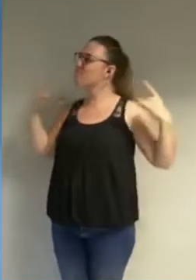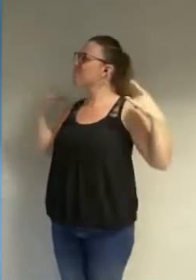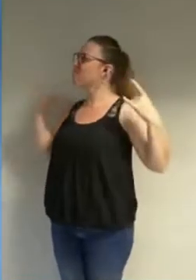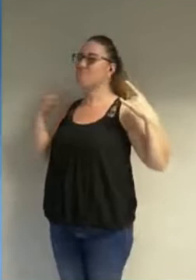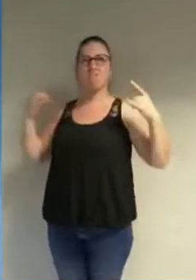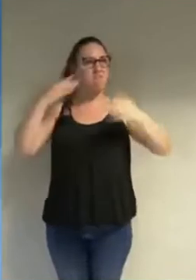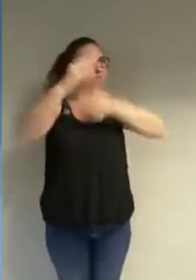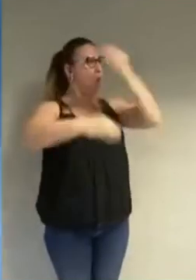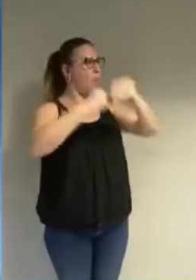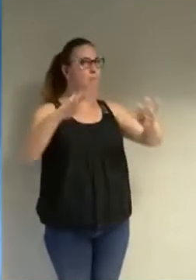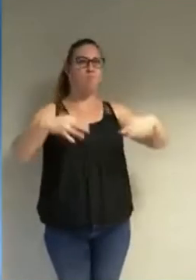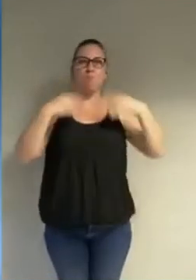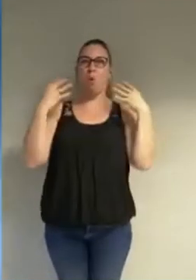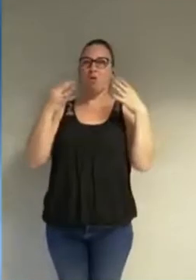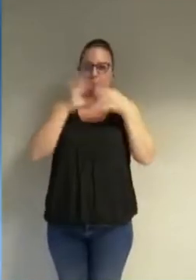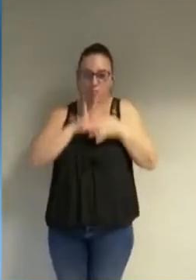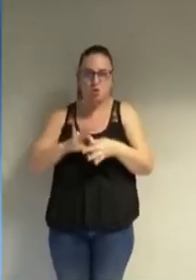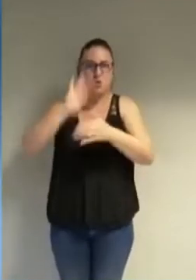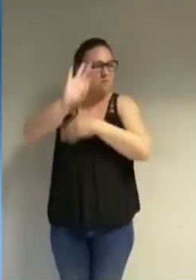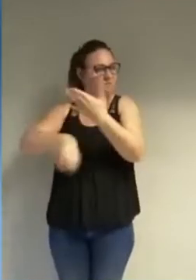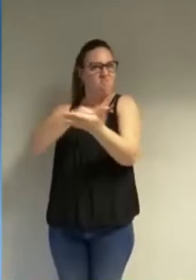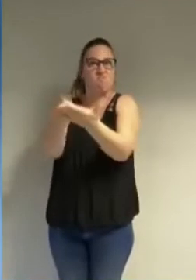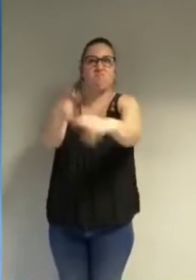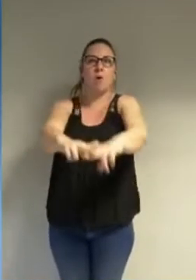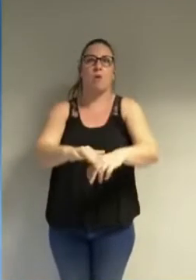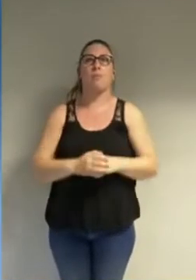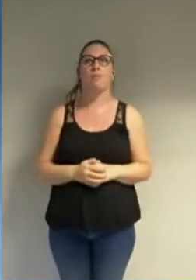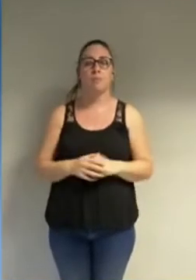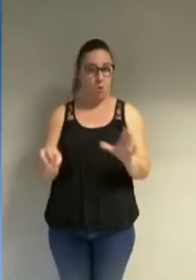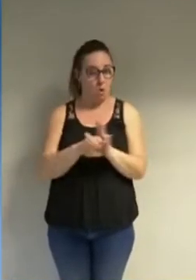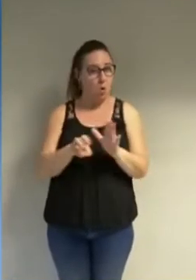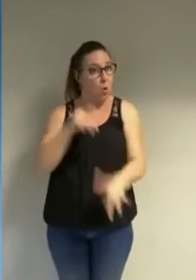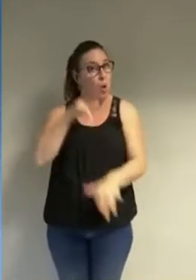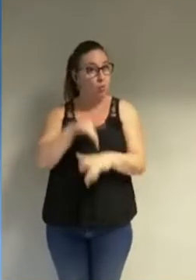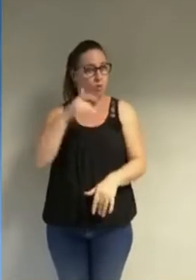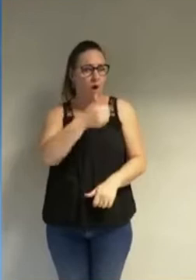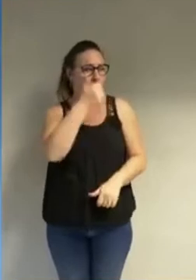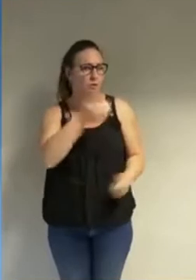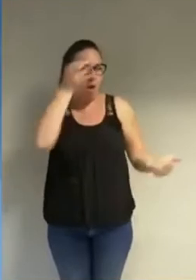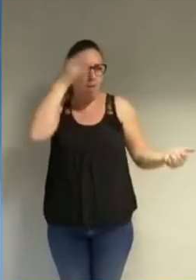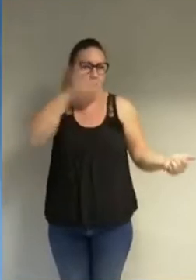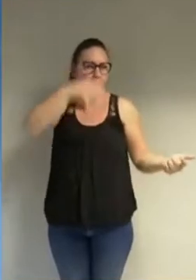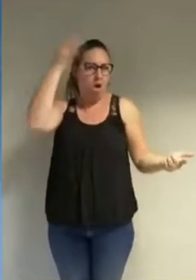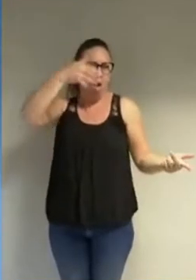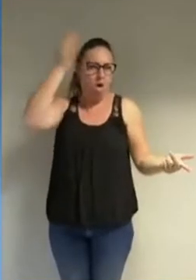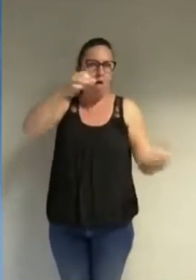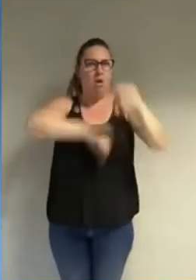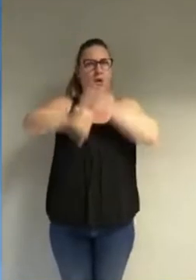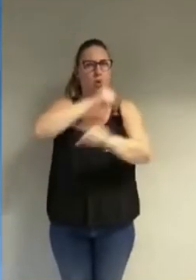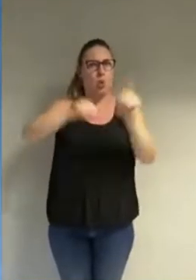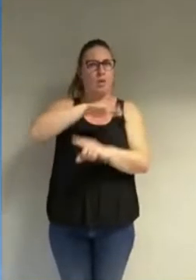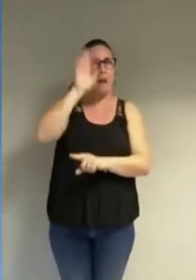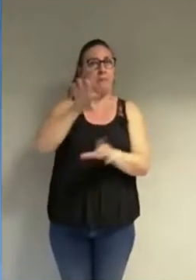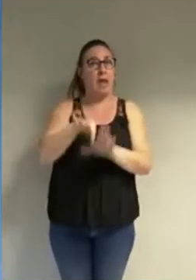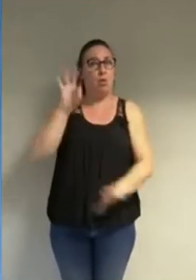lui et va mourir avec lui. Alors on le vit à Grenoble, avec toutes vos initiatives sociétales depuis votre élection.